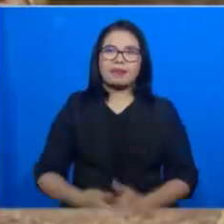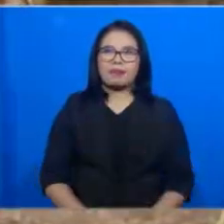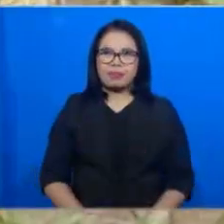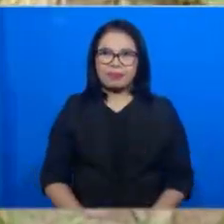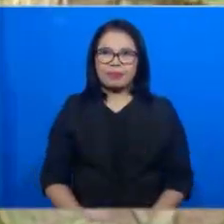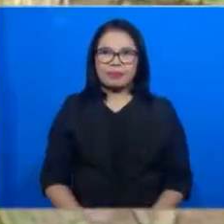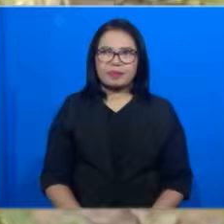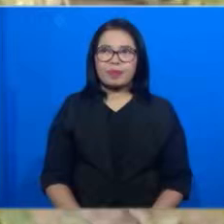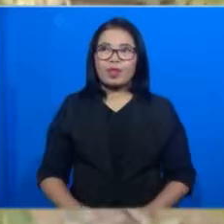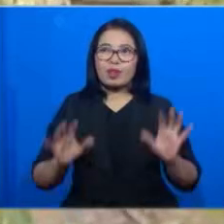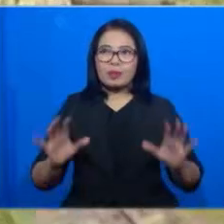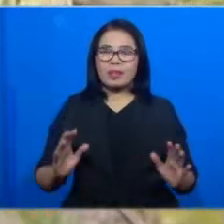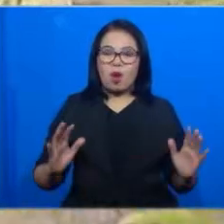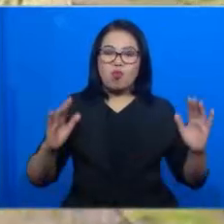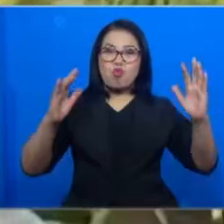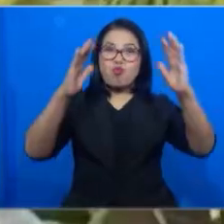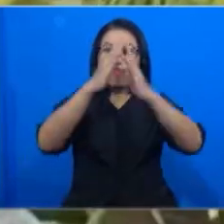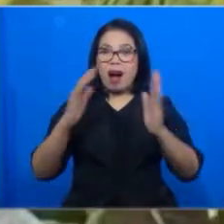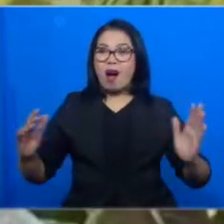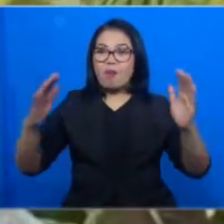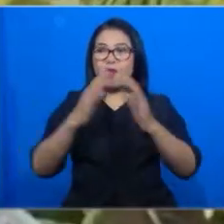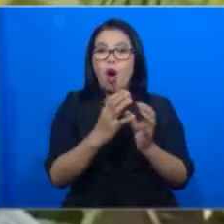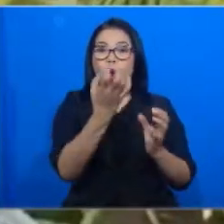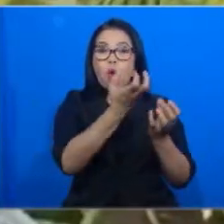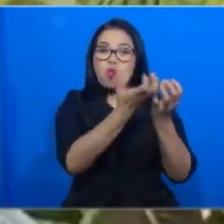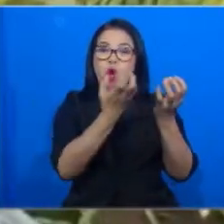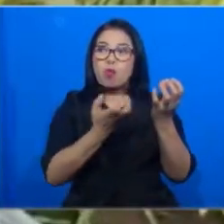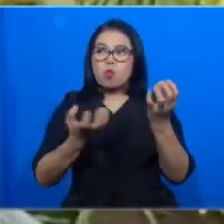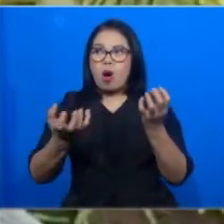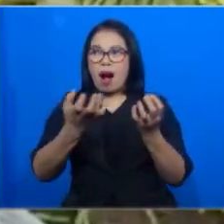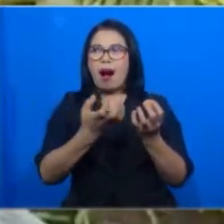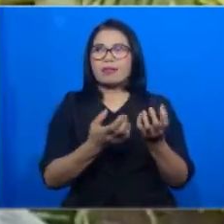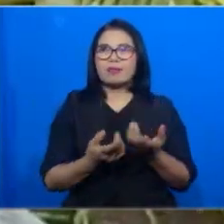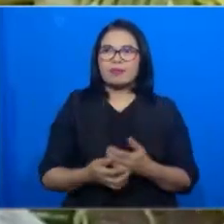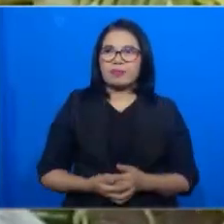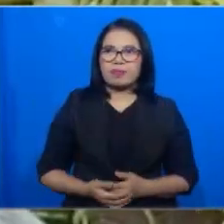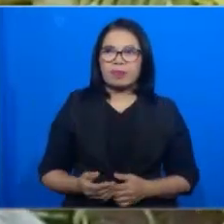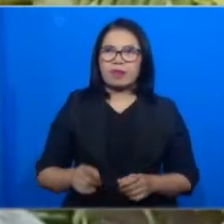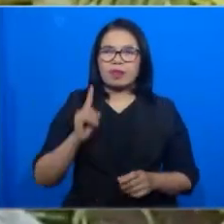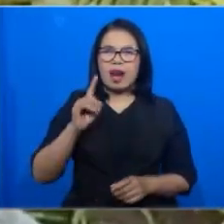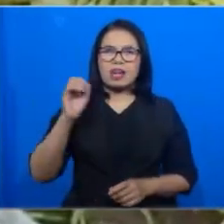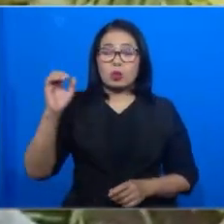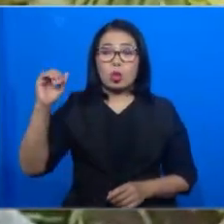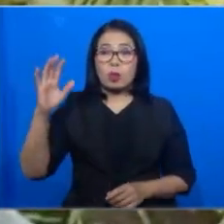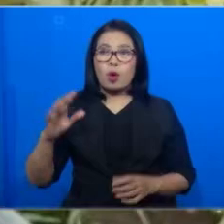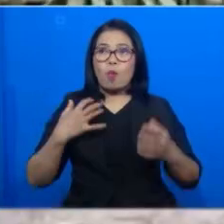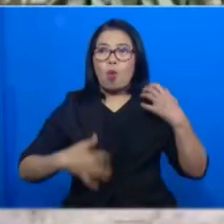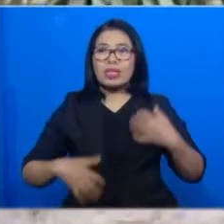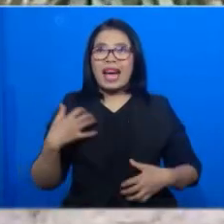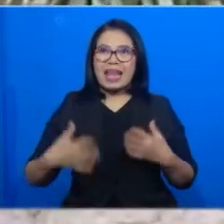Belasan gunungan yang berisi buah-buahan serta aneka hasil bumi ini langsung jadi sasaran ratusan monyet di Taman Desa Cikakak,